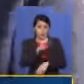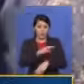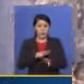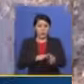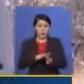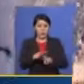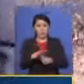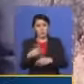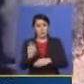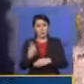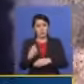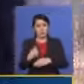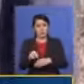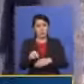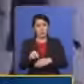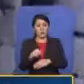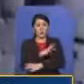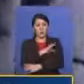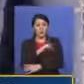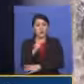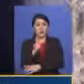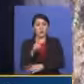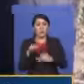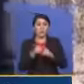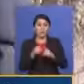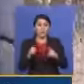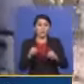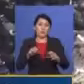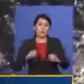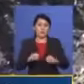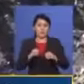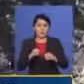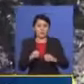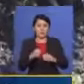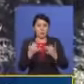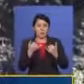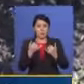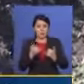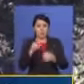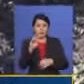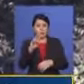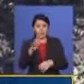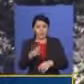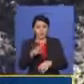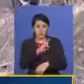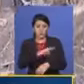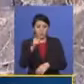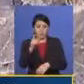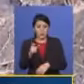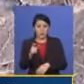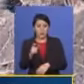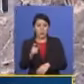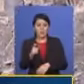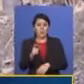ғана оны сатуға болады. Немесе орманды көбейту мақсатында отырғызуға болады. Қазіргі таңда мұнда 20-дан астам адам жұмыс істеп жатыр.